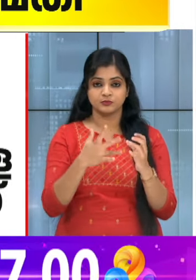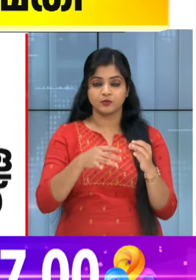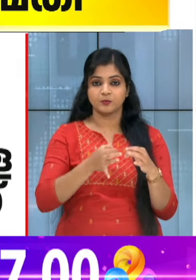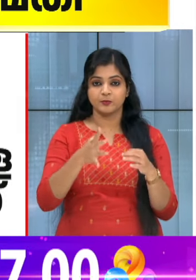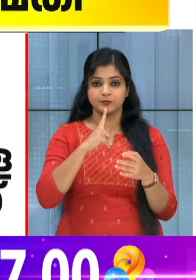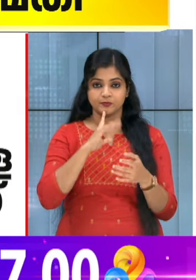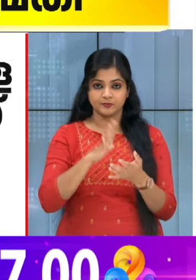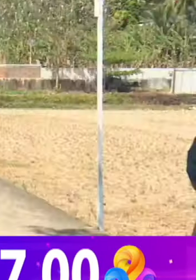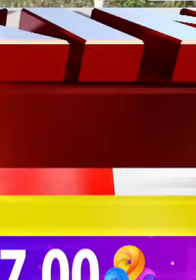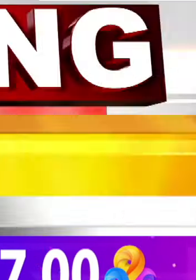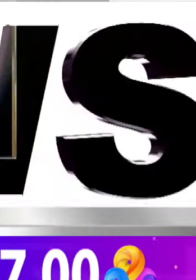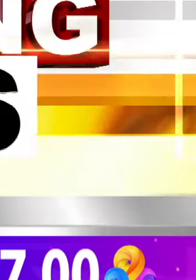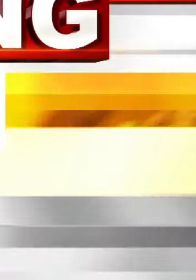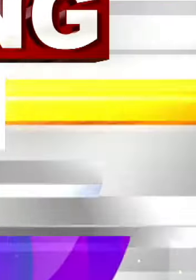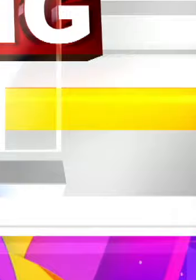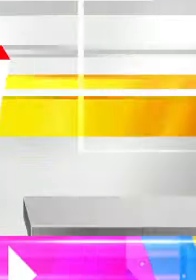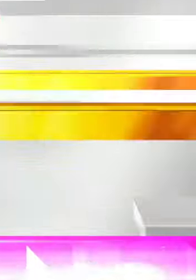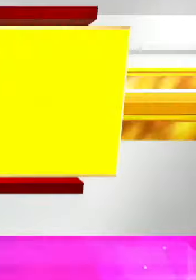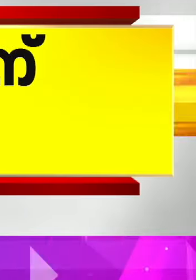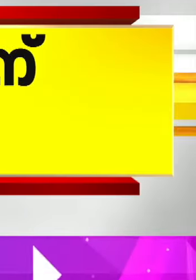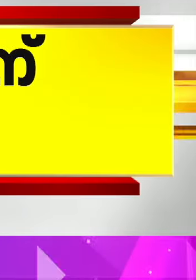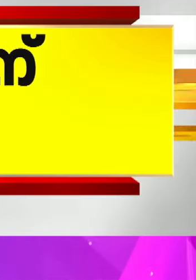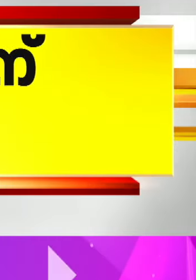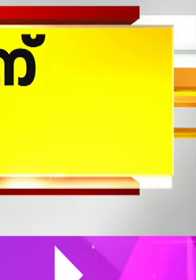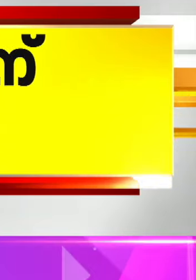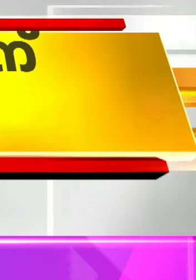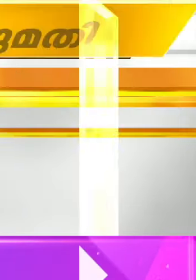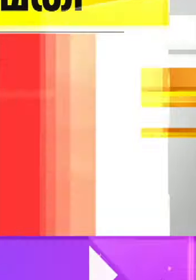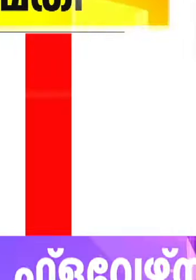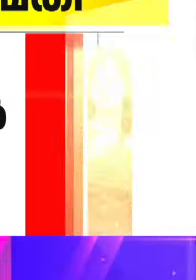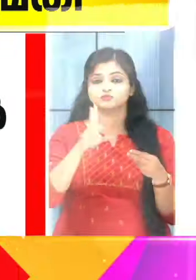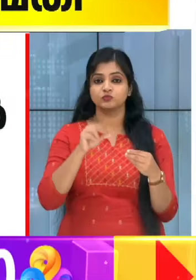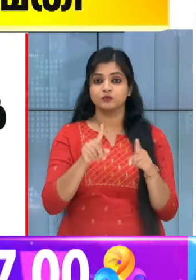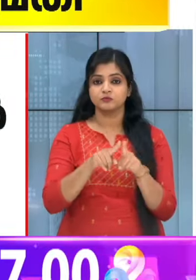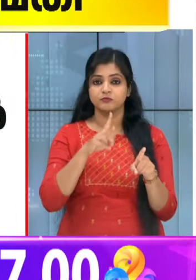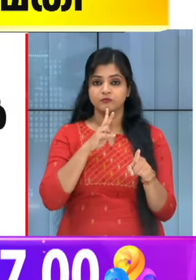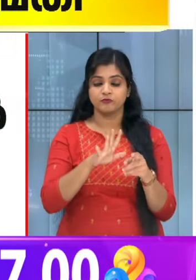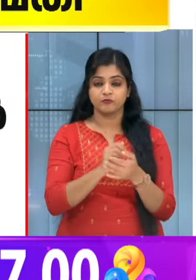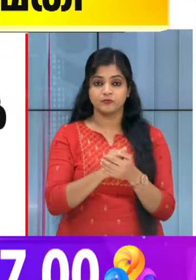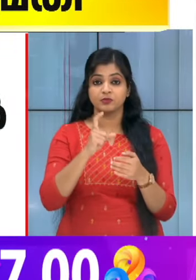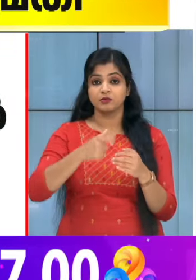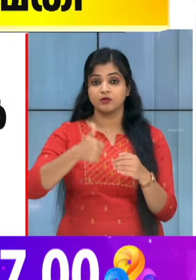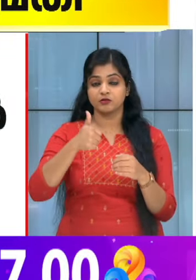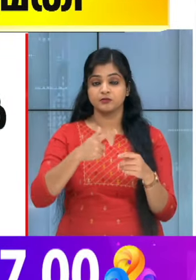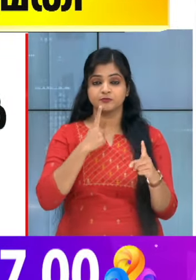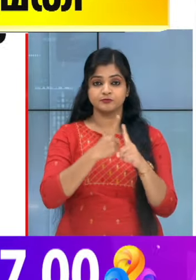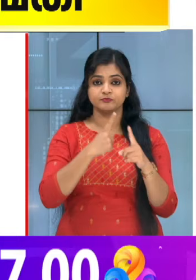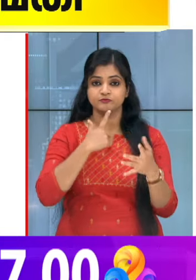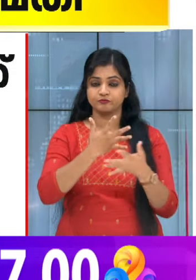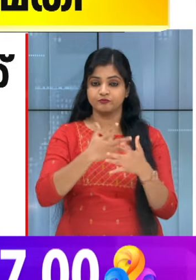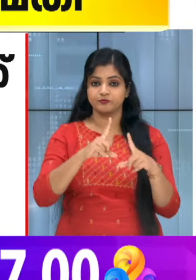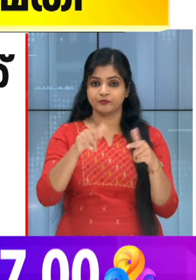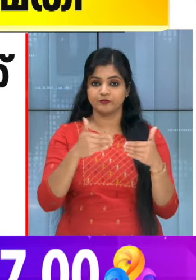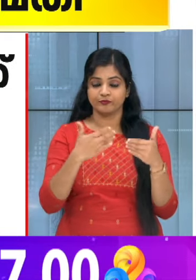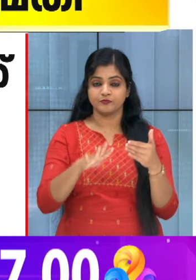അനുമതി ലഭിച്ചിരിക്കുകയാണ്. ഇന്നലെയാണ് അനുമതി നിഷേധിച്ചത്. എന്നാൽ ഇതുമായി ബന്ധപ്പെട്ട് കളക്ടറുടെ സാന്നിധ്യത്തിൽ ഇന്ന് യോഗം ചേർന്നു.